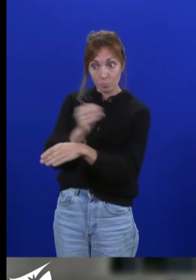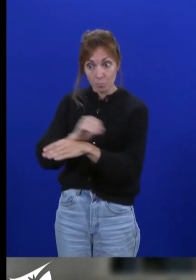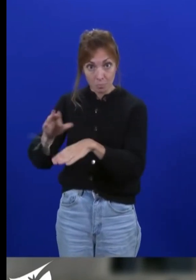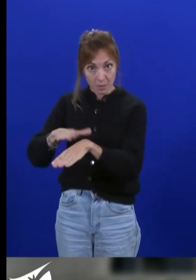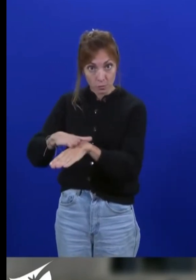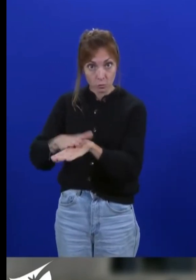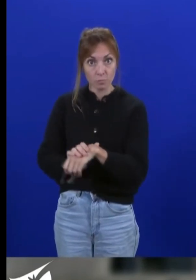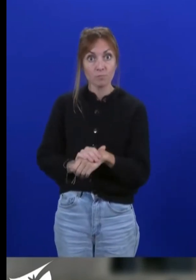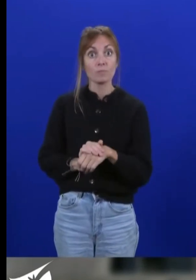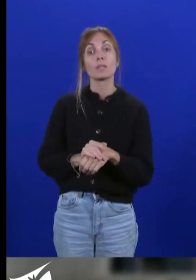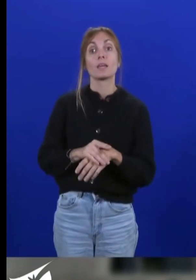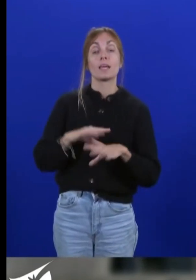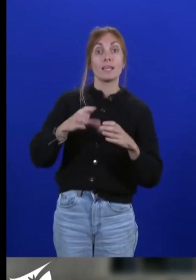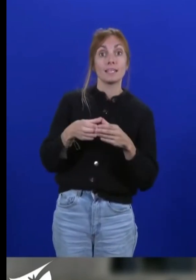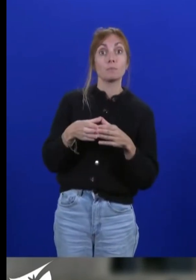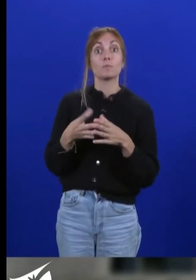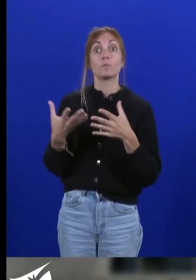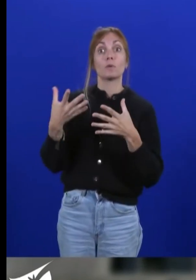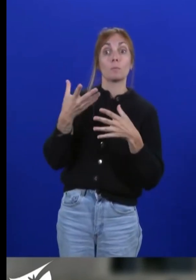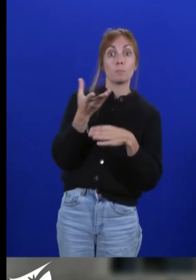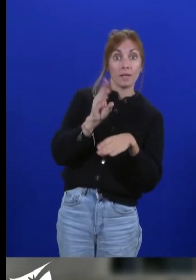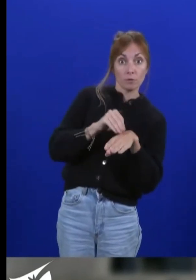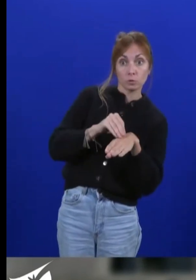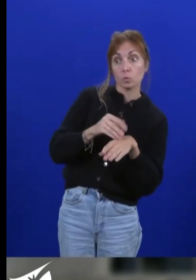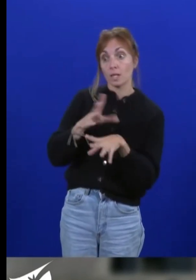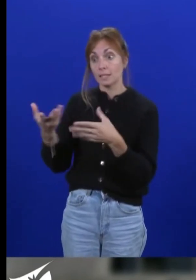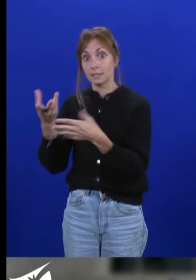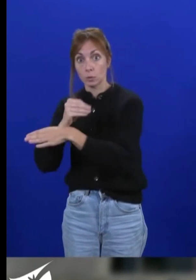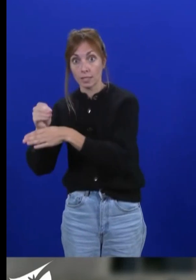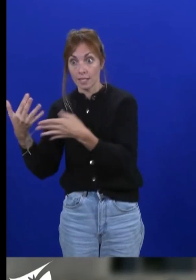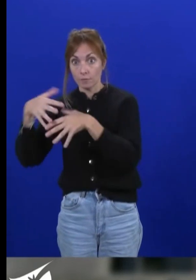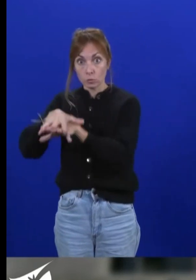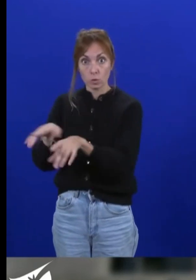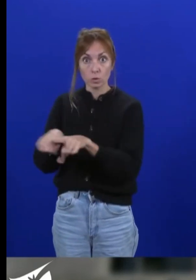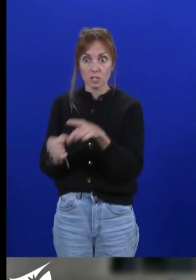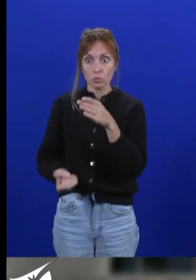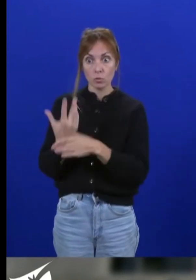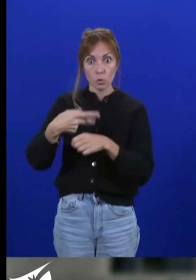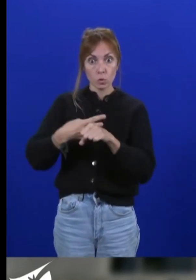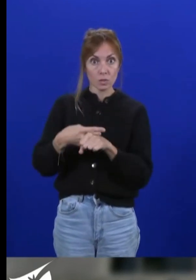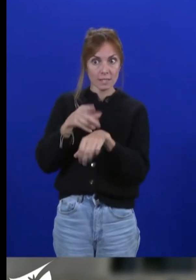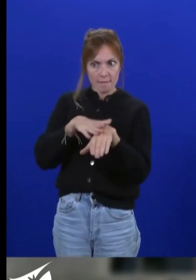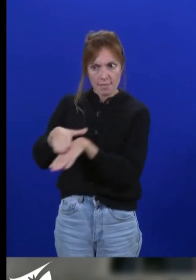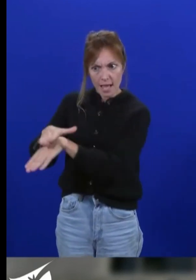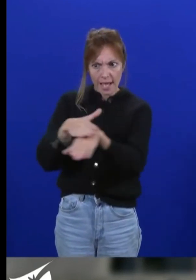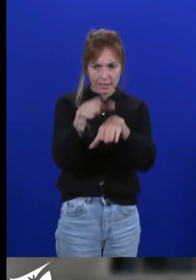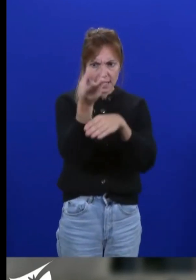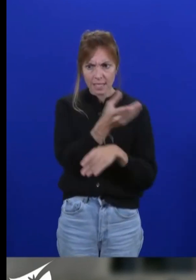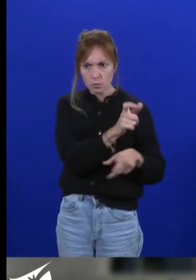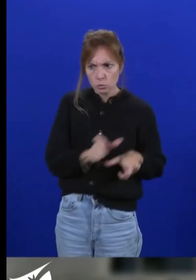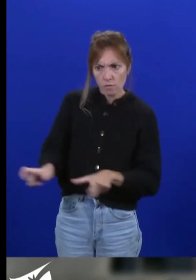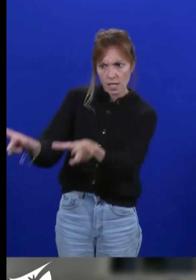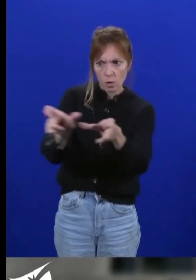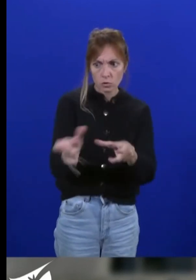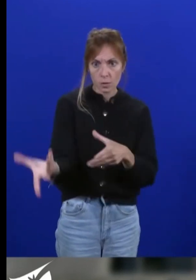fusion des équipes d'intervention et de prévention, ainsi que l'intégration de nouveaux outils d'alerte et de surveillance embarqués à bord des